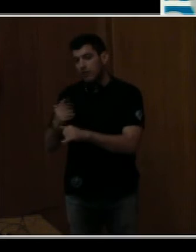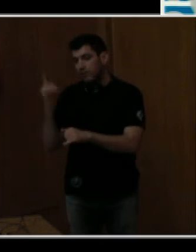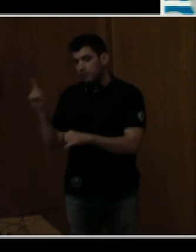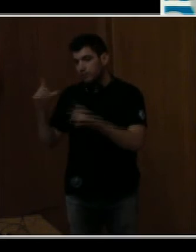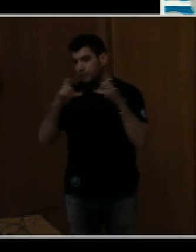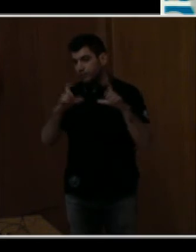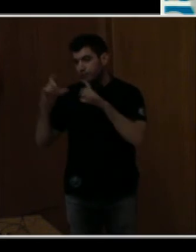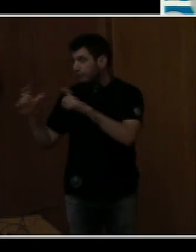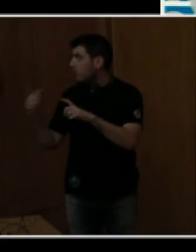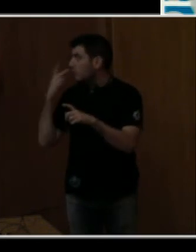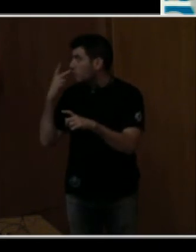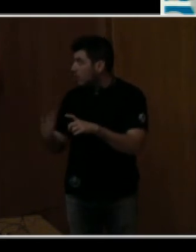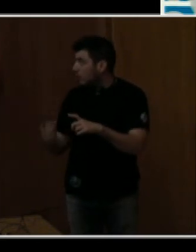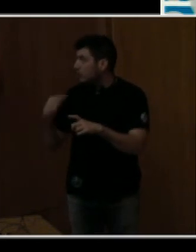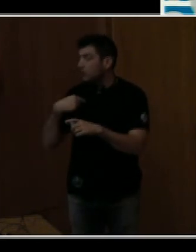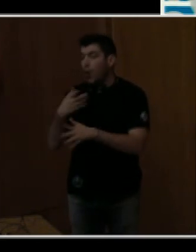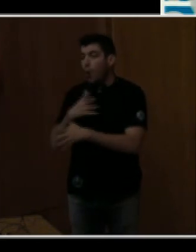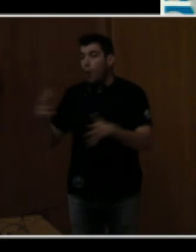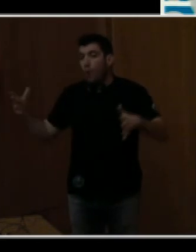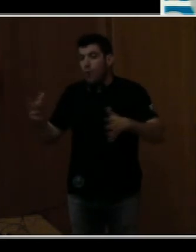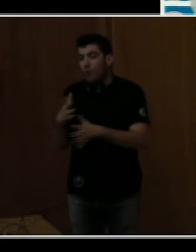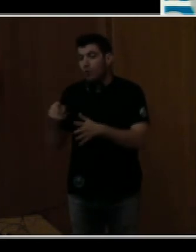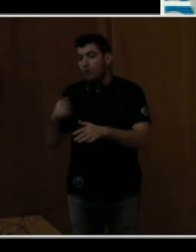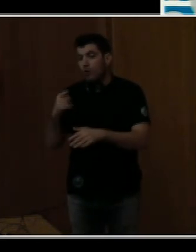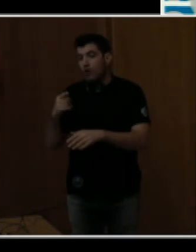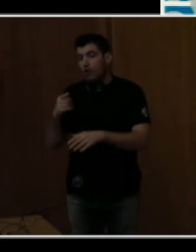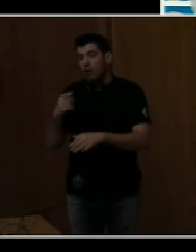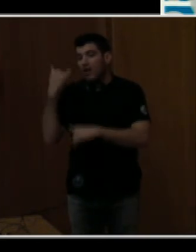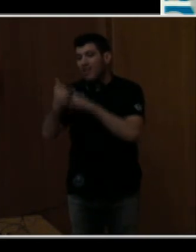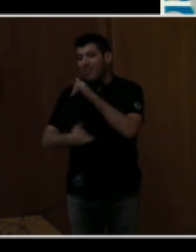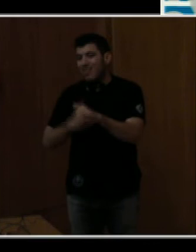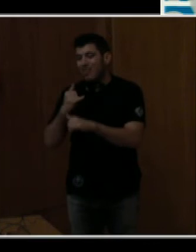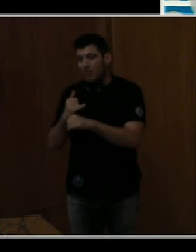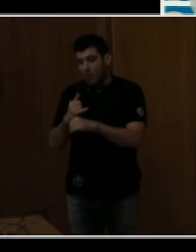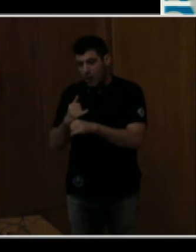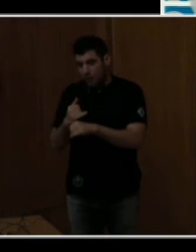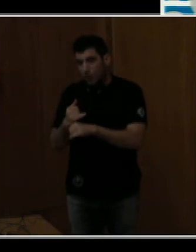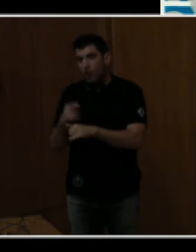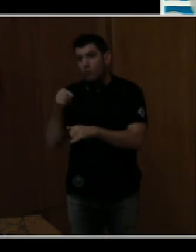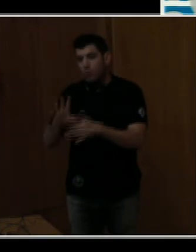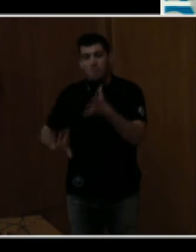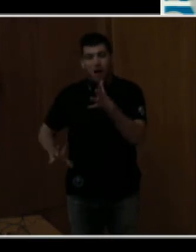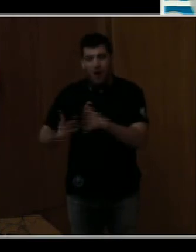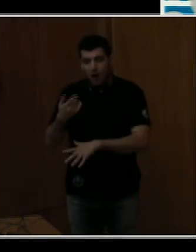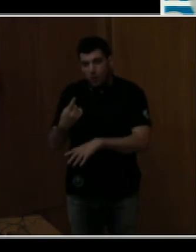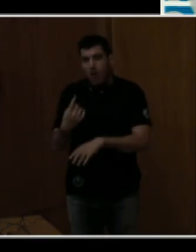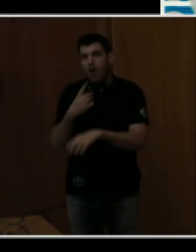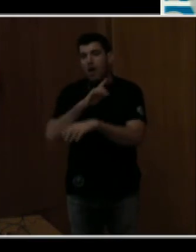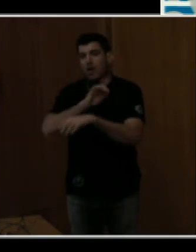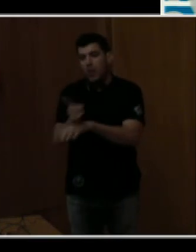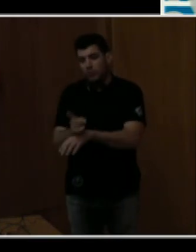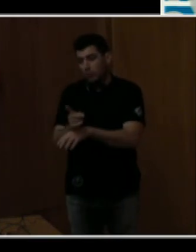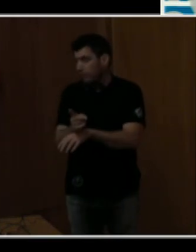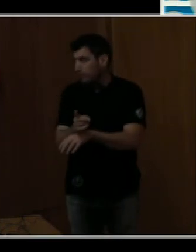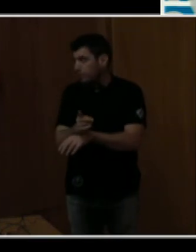δείτε τον όγκο των δεδομένων που παράγουμε κάθε μέρα ή κάθε λεπτό. Στο